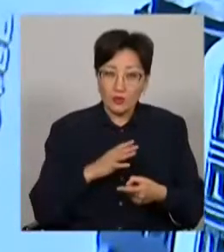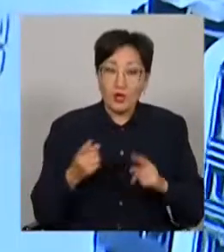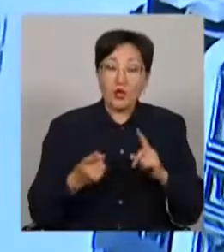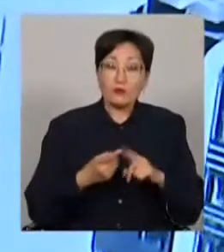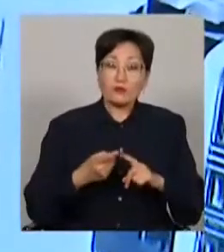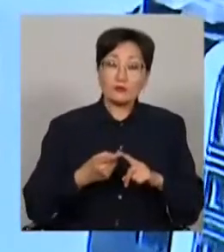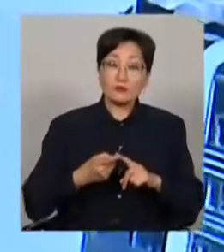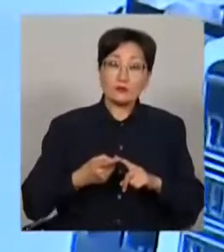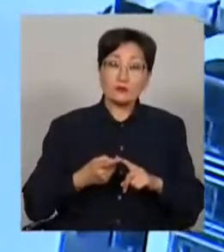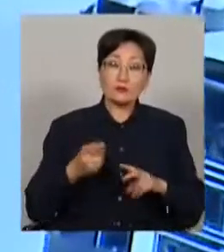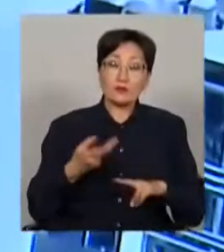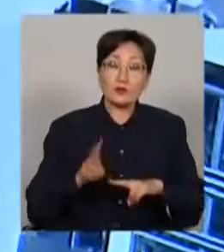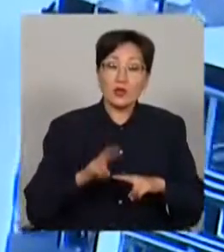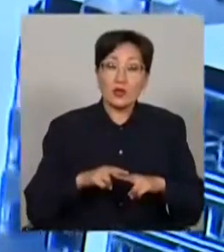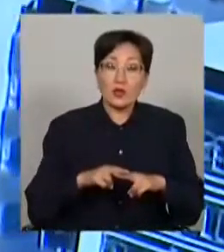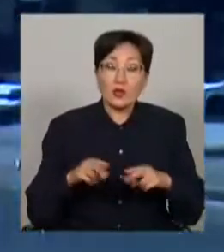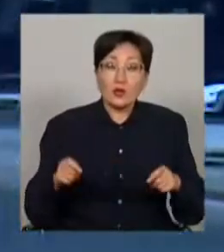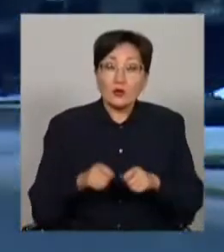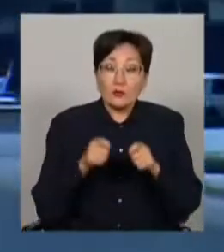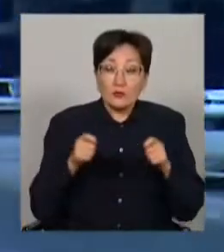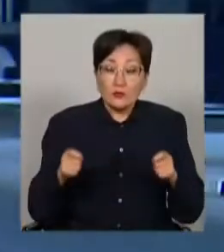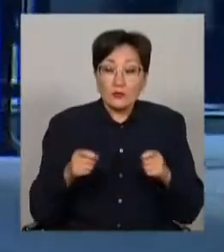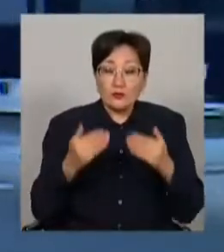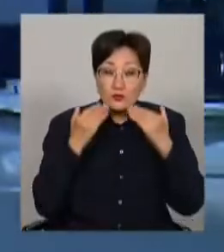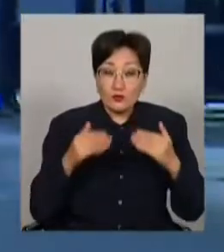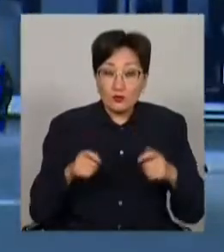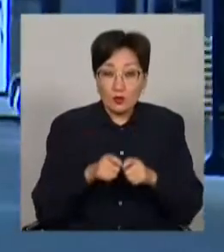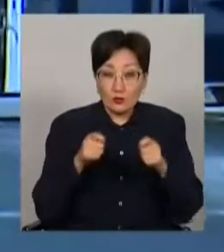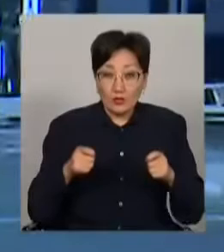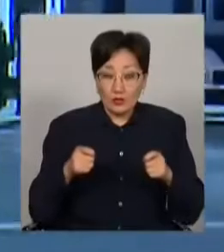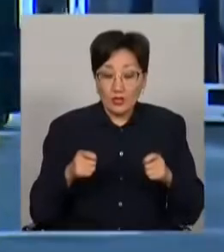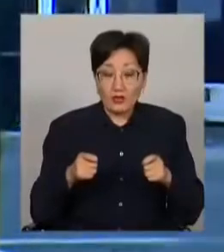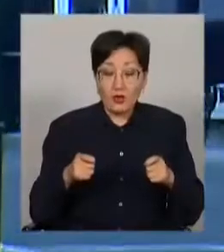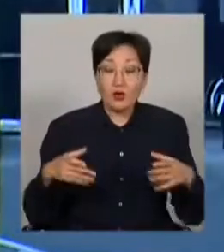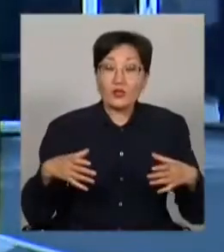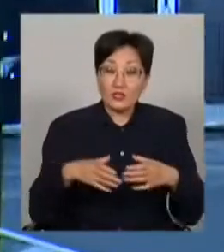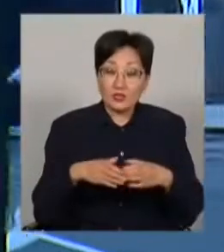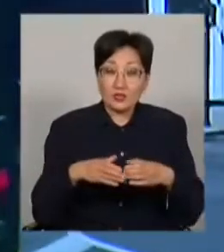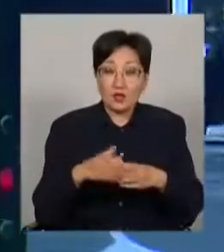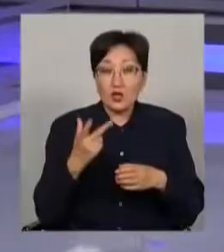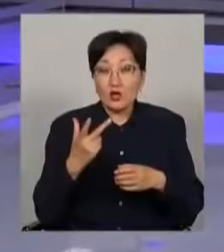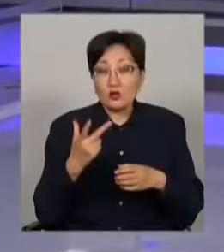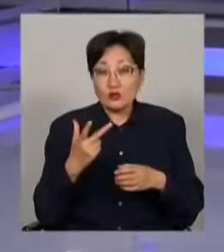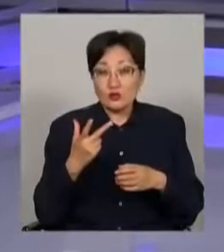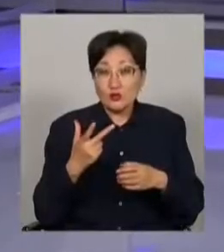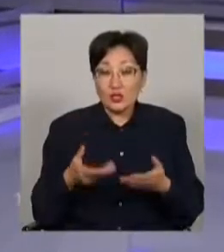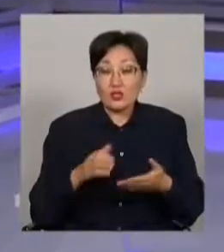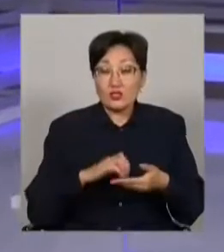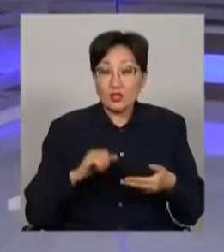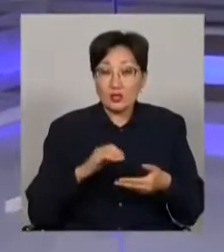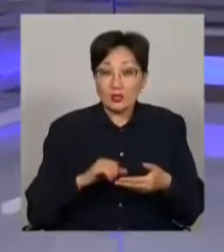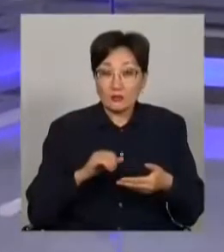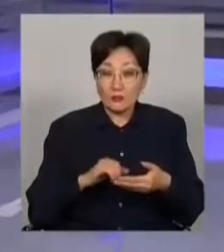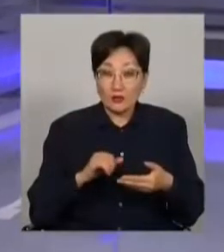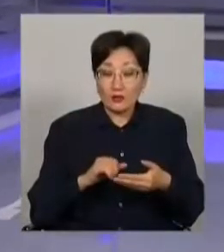Біріншіден осы құралған қоғамдық кеңес, ол үшінші шақырылымдағы қоғамдық кеңес. Негізі 6 жылдық тарихы